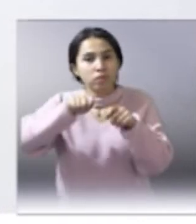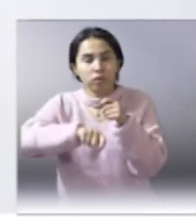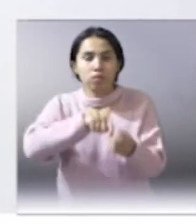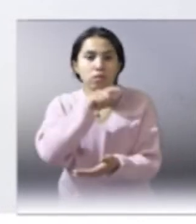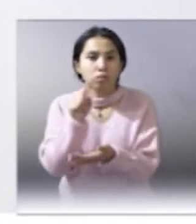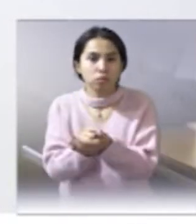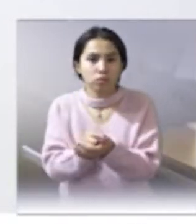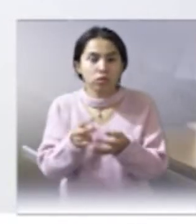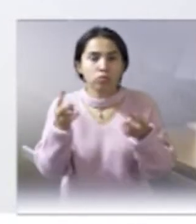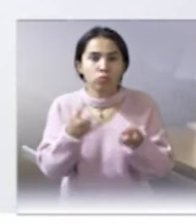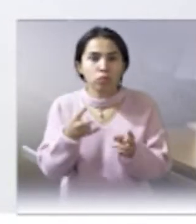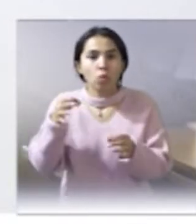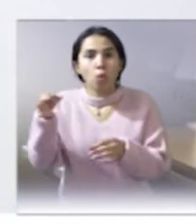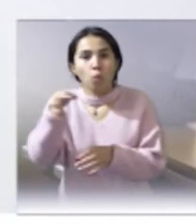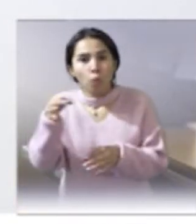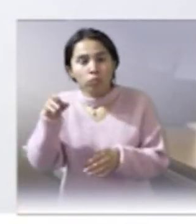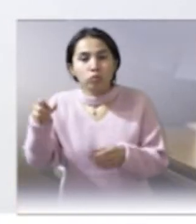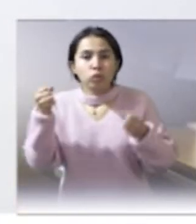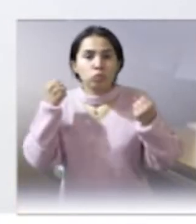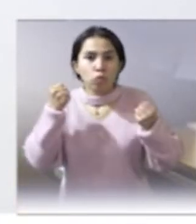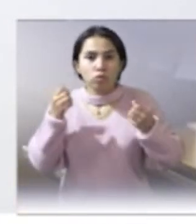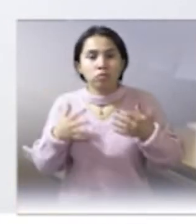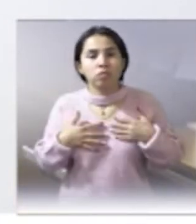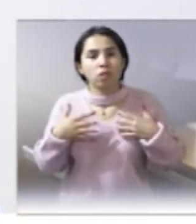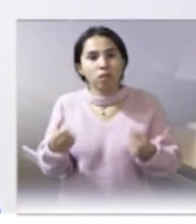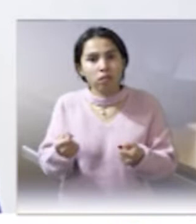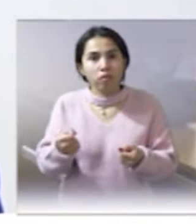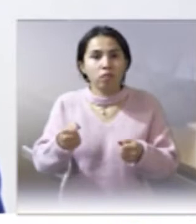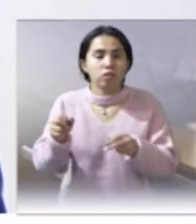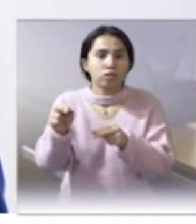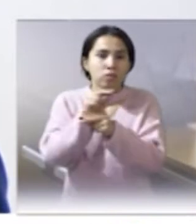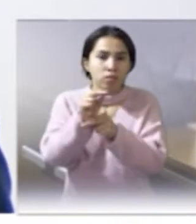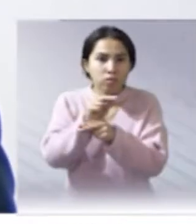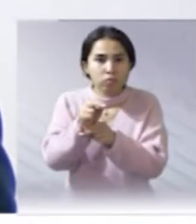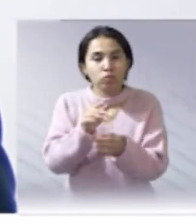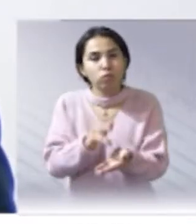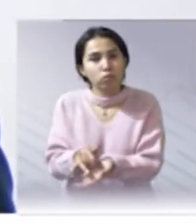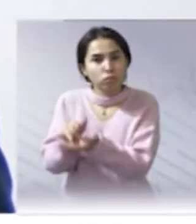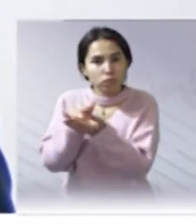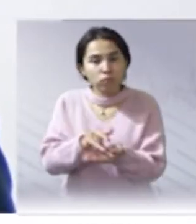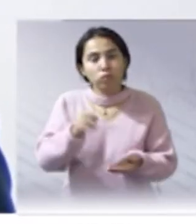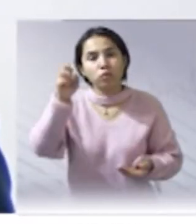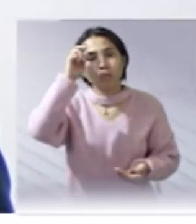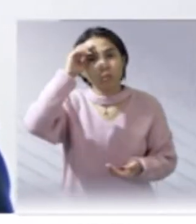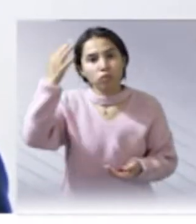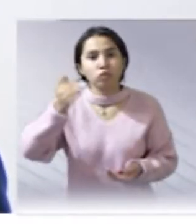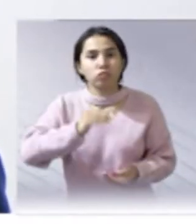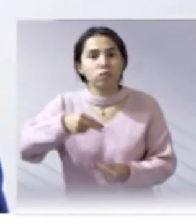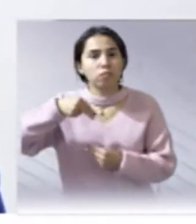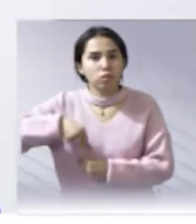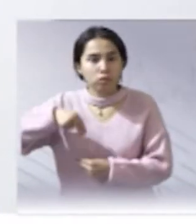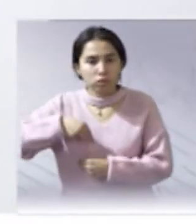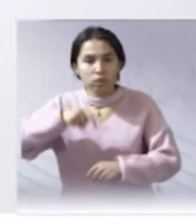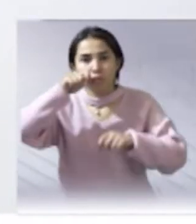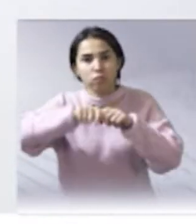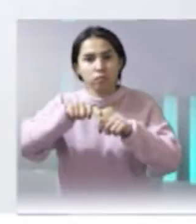решения вопросов эффективности подсобных хозяйств. Пятое – финансирование мини-проектов сельских местностей. По